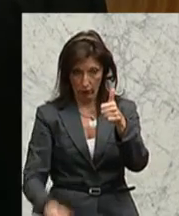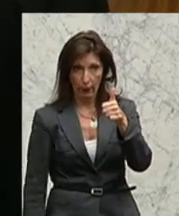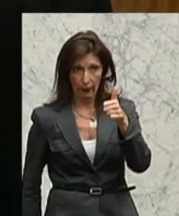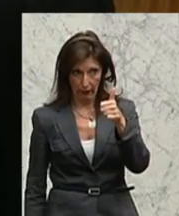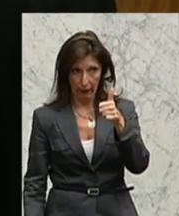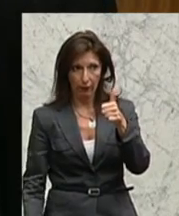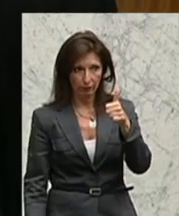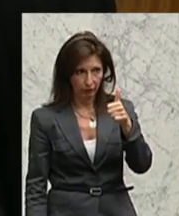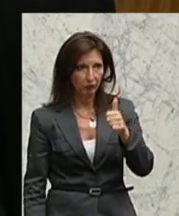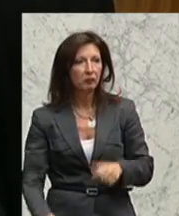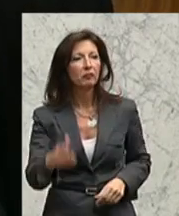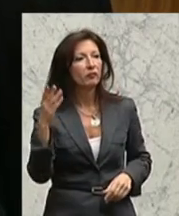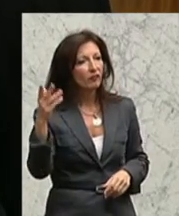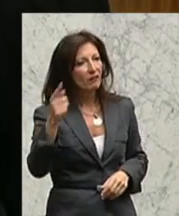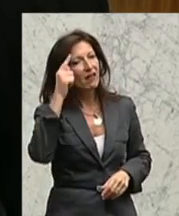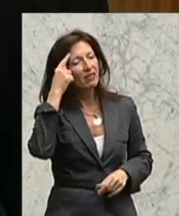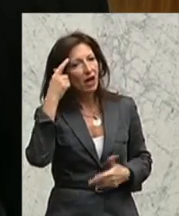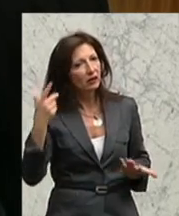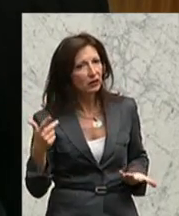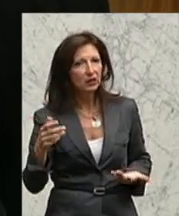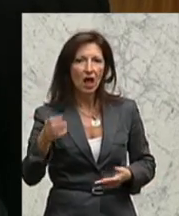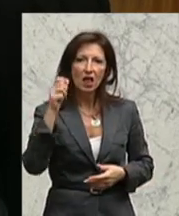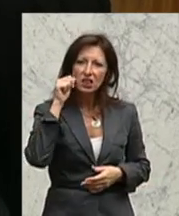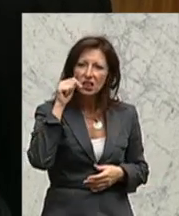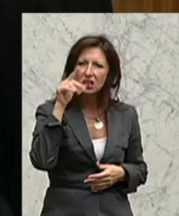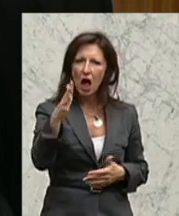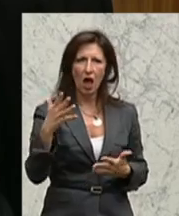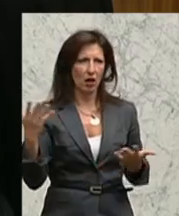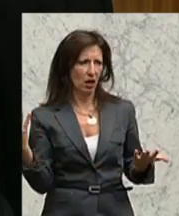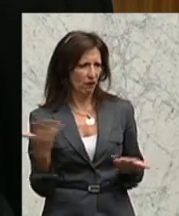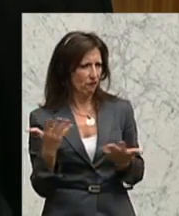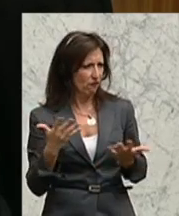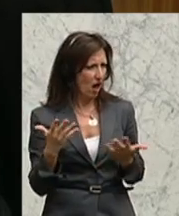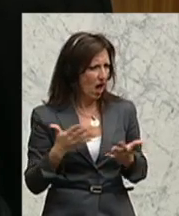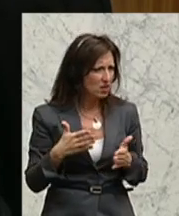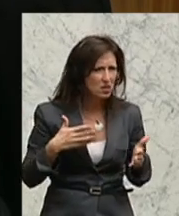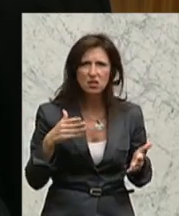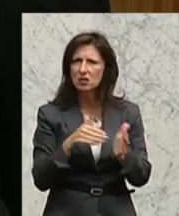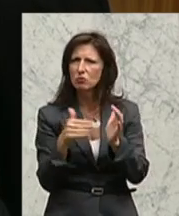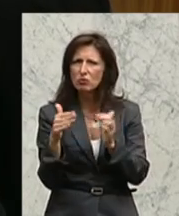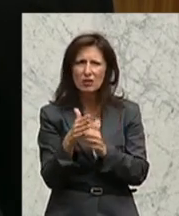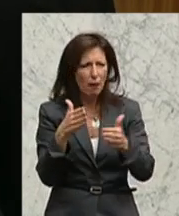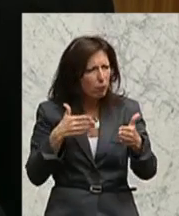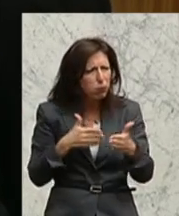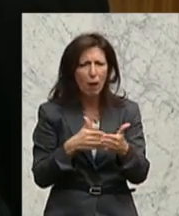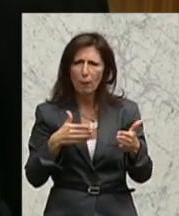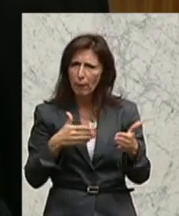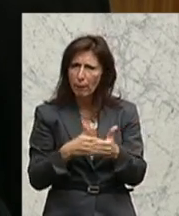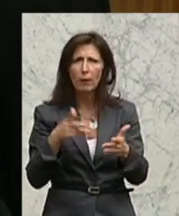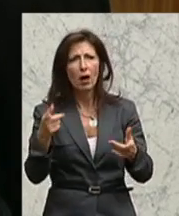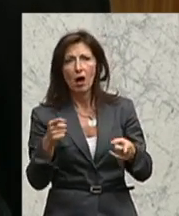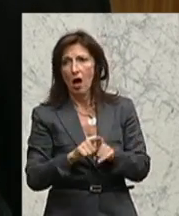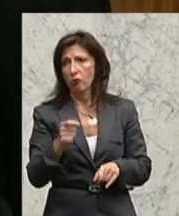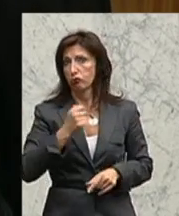Wenn wir berücksichtigen, was wir an täglichen Schikanen zu erleiden haben in dem System, nämlich, und da kann ich auch aus der Steiermark